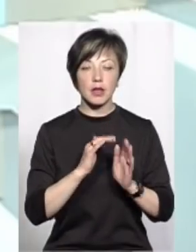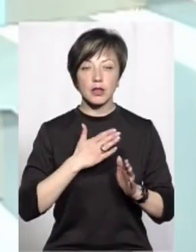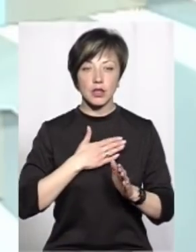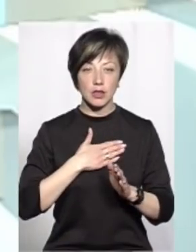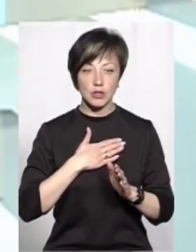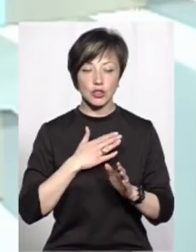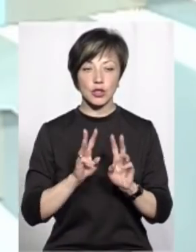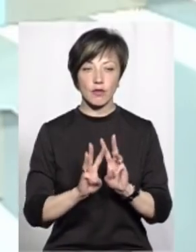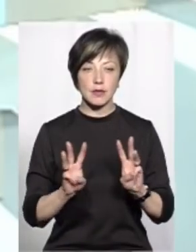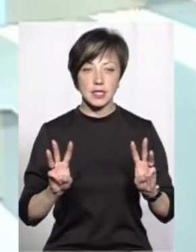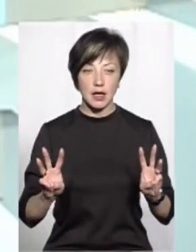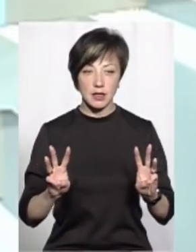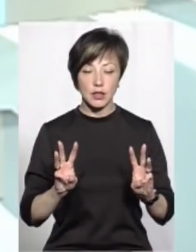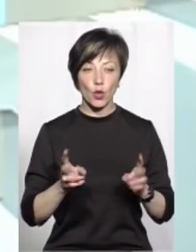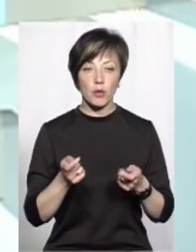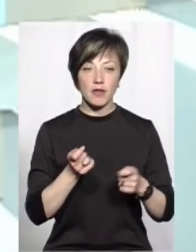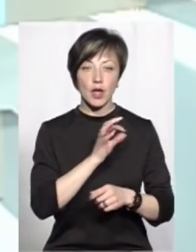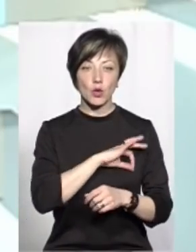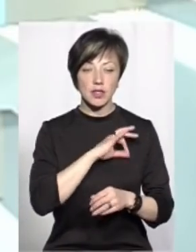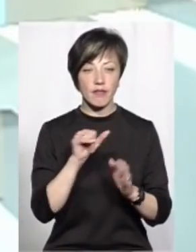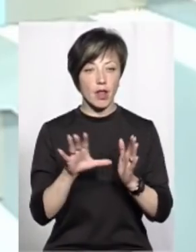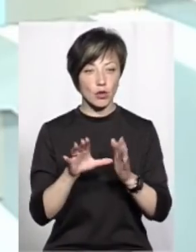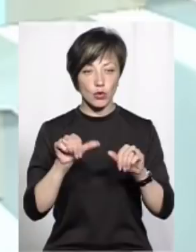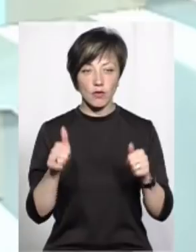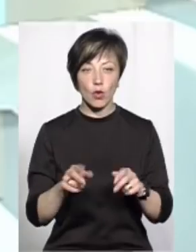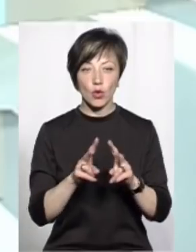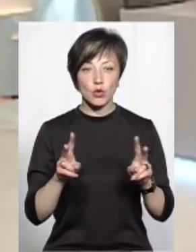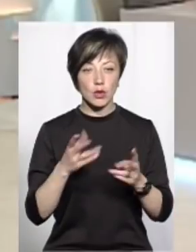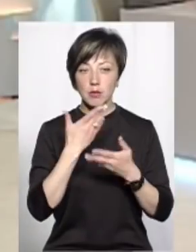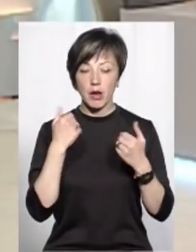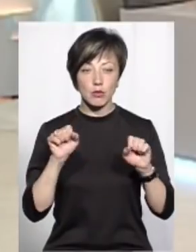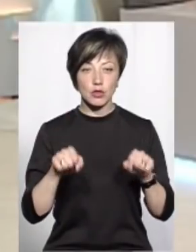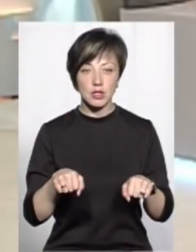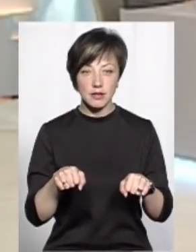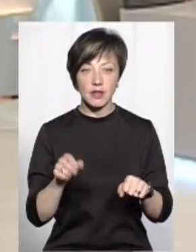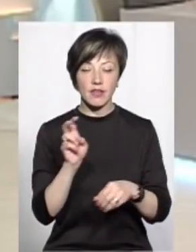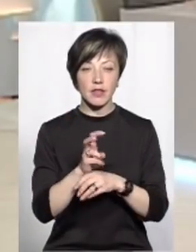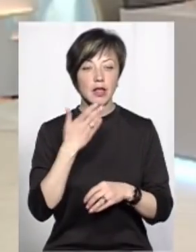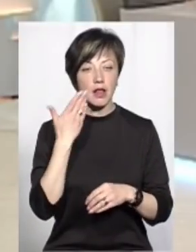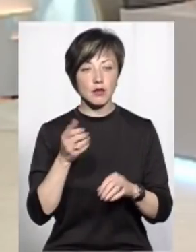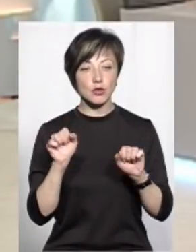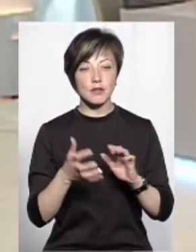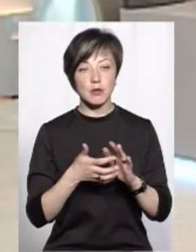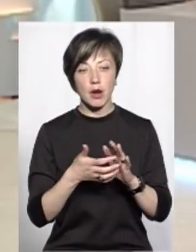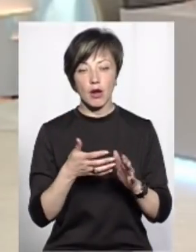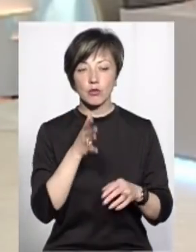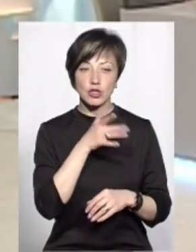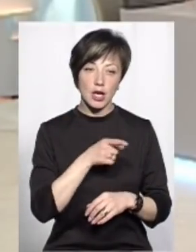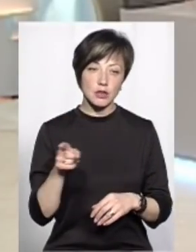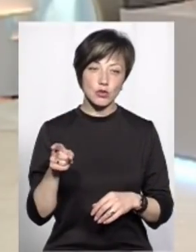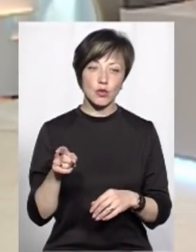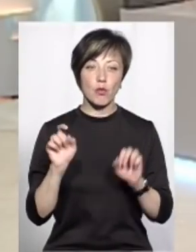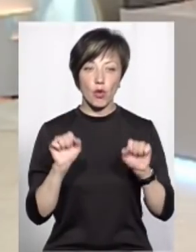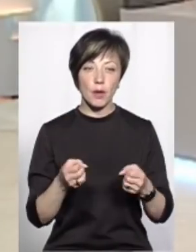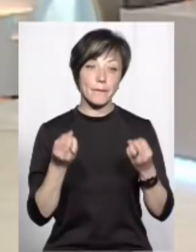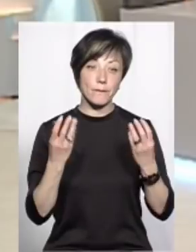сторінці управління юстиції в електронному вигляді, аби той, хто не має можливості відвідати лекцію, можливо, за браком часу чи якихось інших причин,